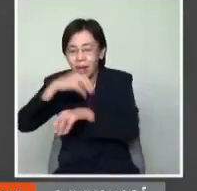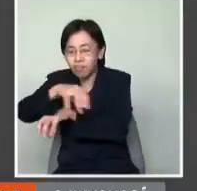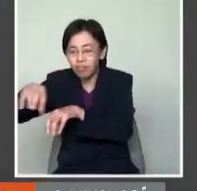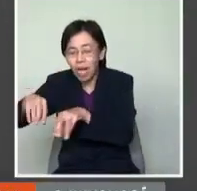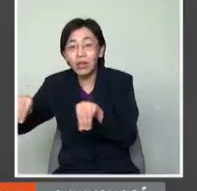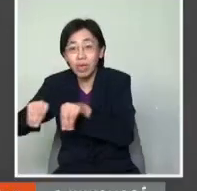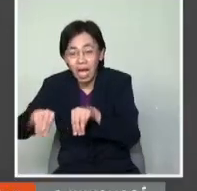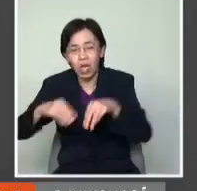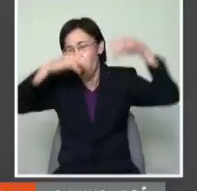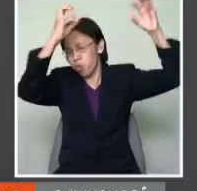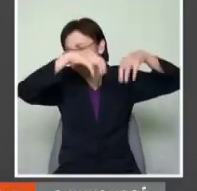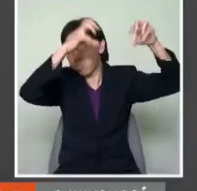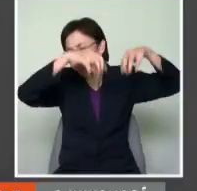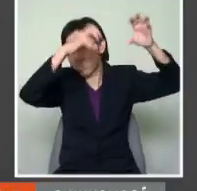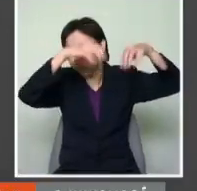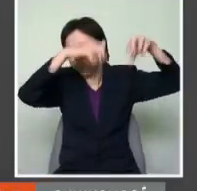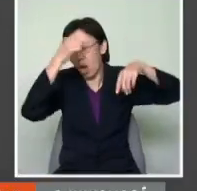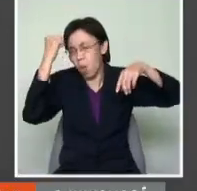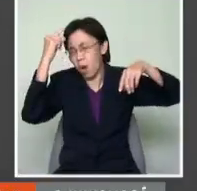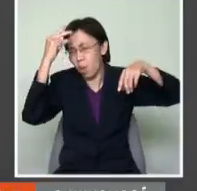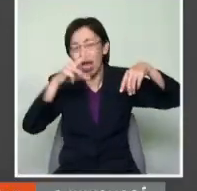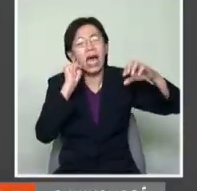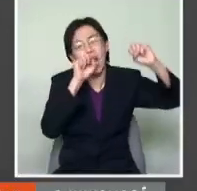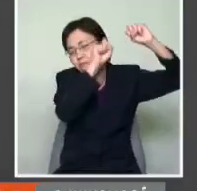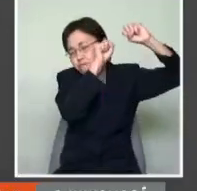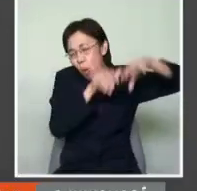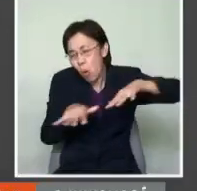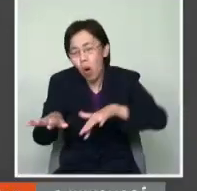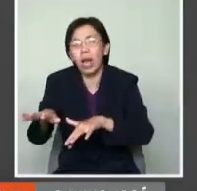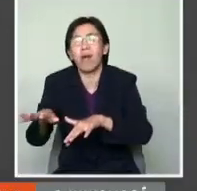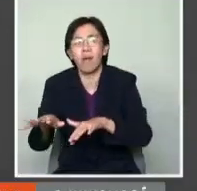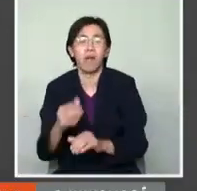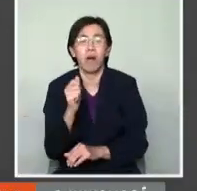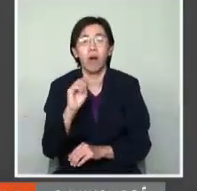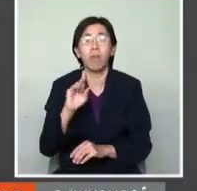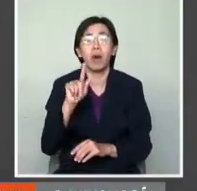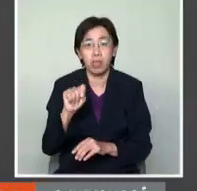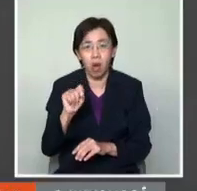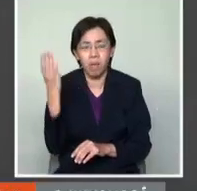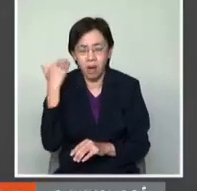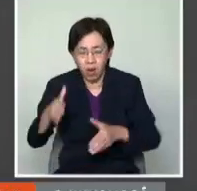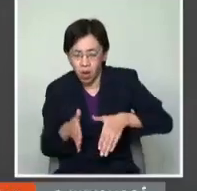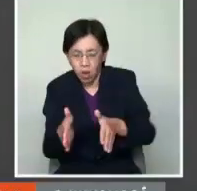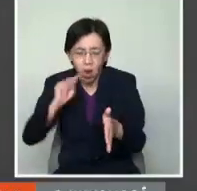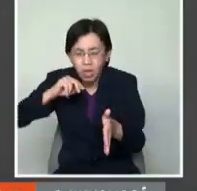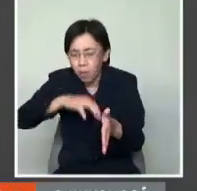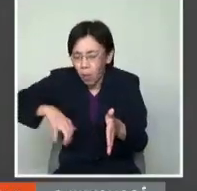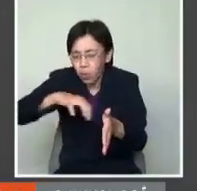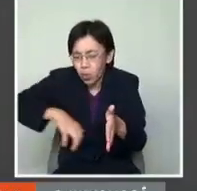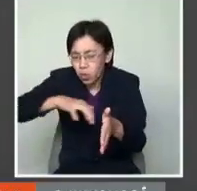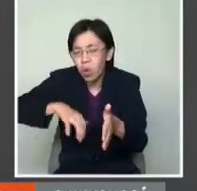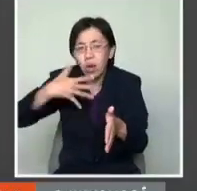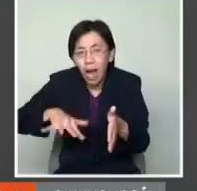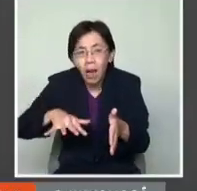กต่อเนื่องหลายวันก็มักจะมีน้ำป่าไหลหลากลงมาค่ะที่ผ่านมาอบต.น้ำชุนได้ขุดลอกคลองตลอดสายแล้ว